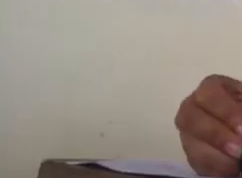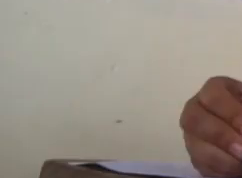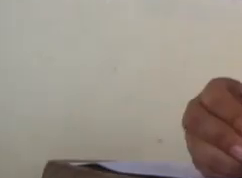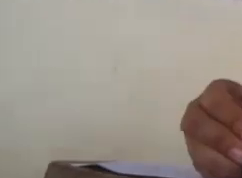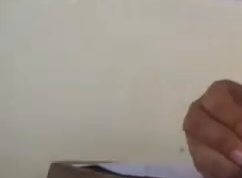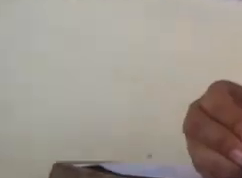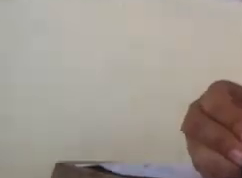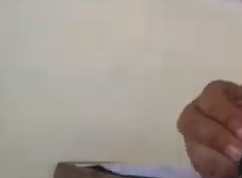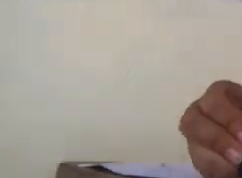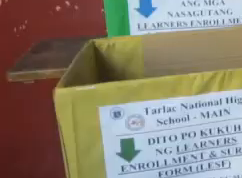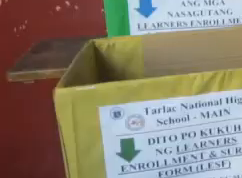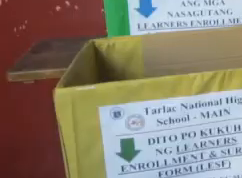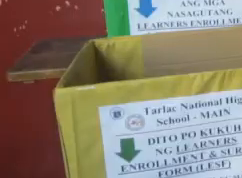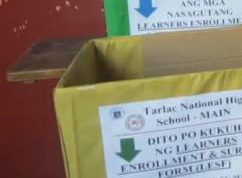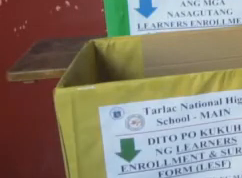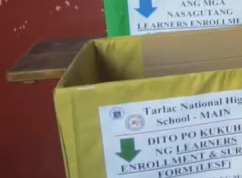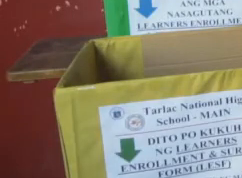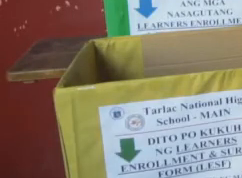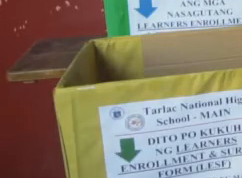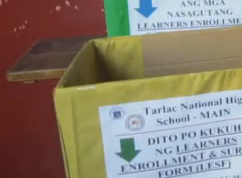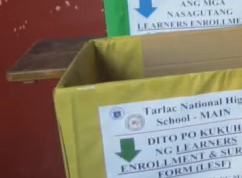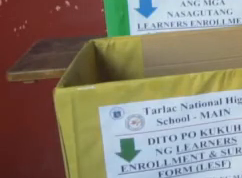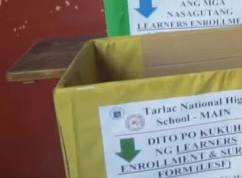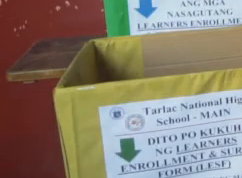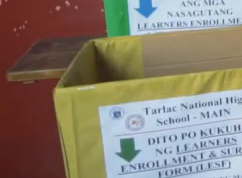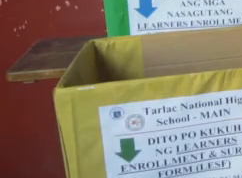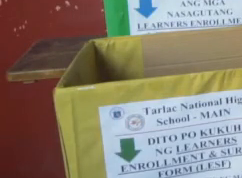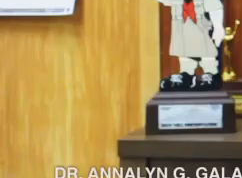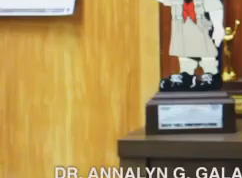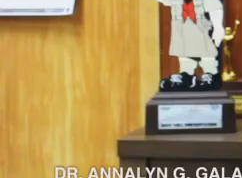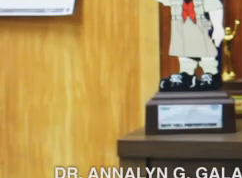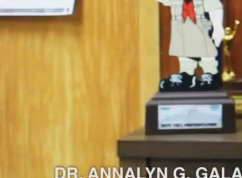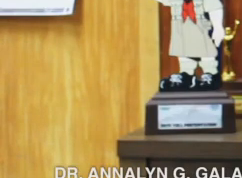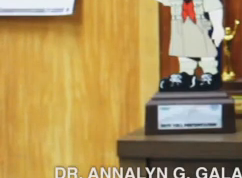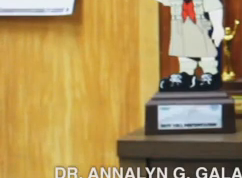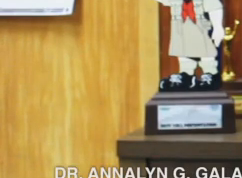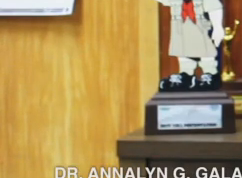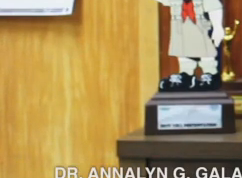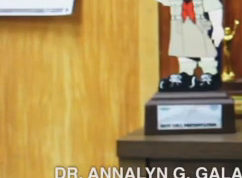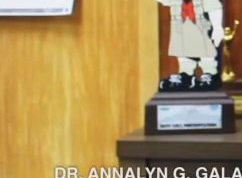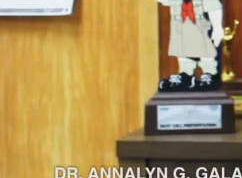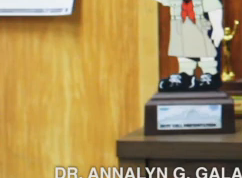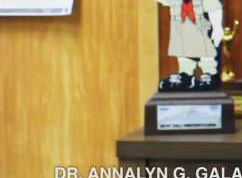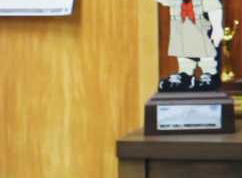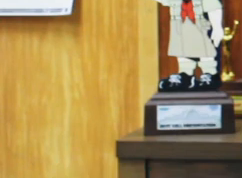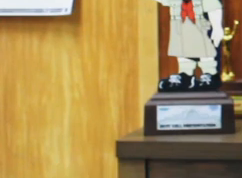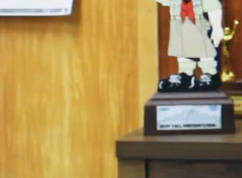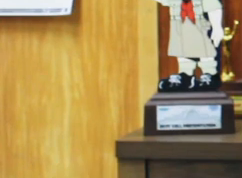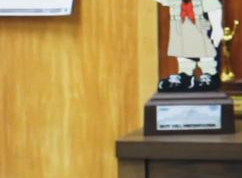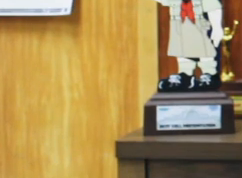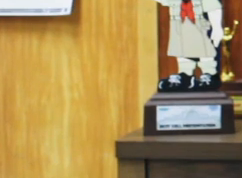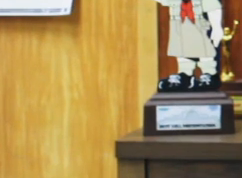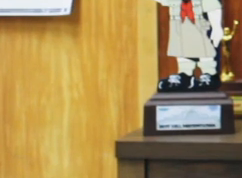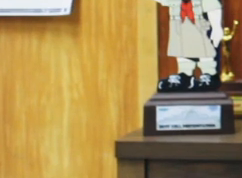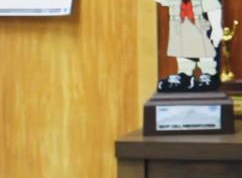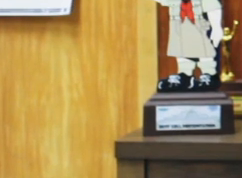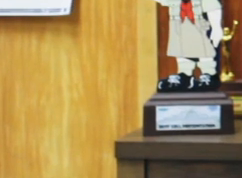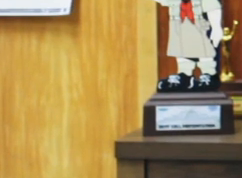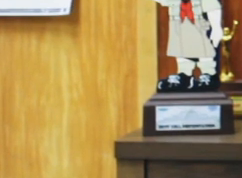magulang na wala pong access pagdating po sa internet. Para doon sa coordination namin sa mga